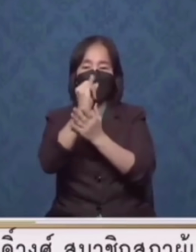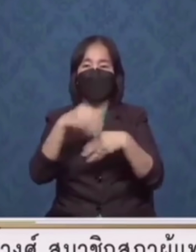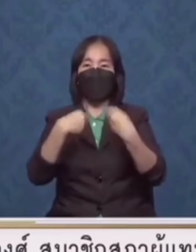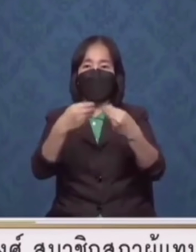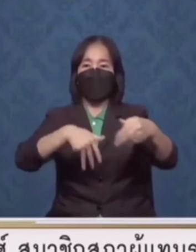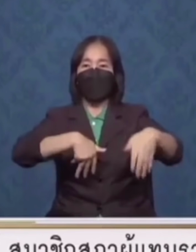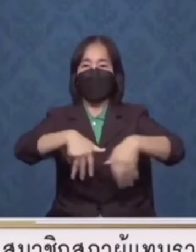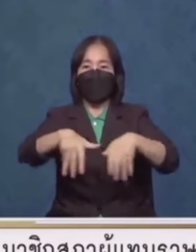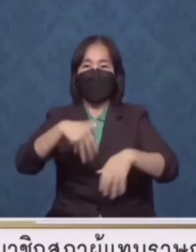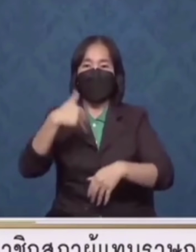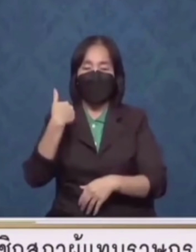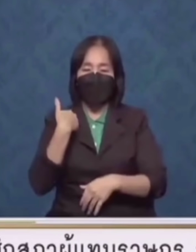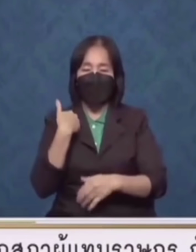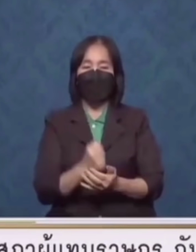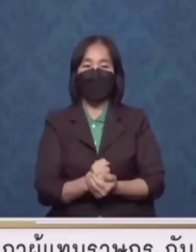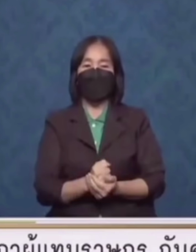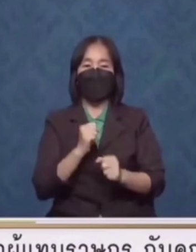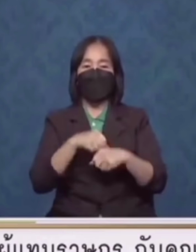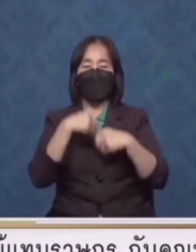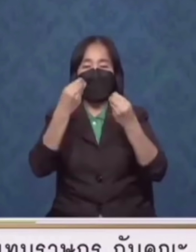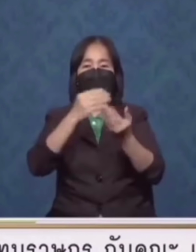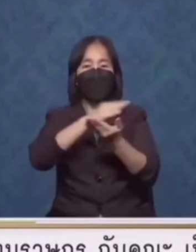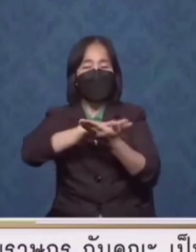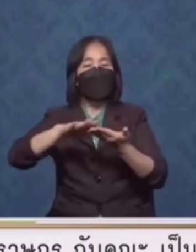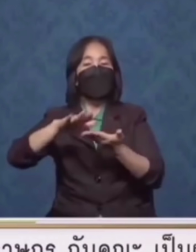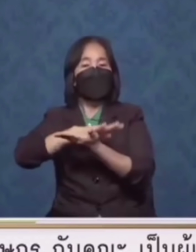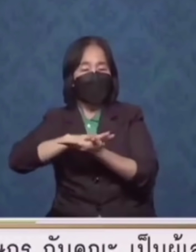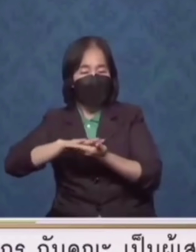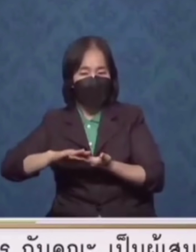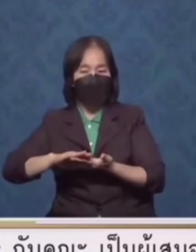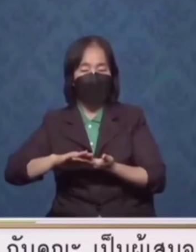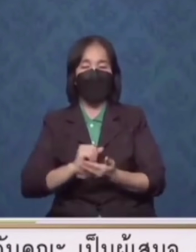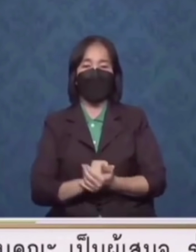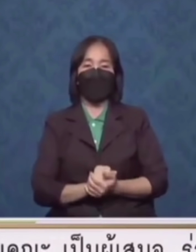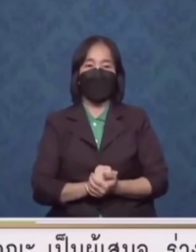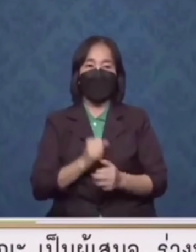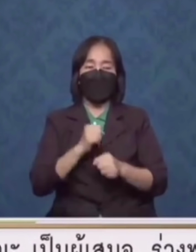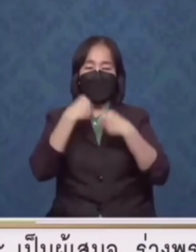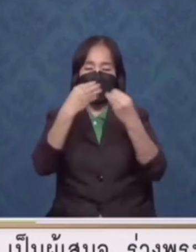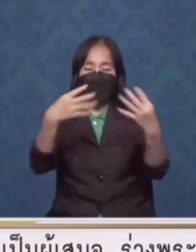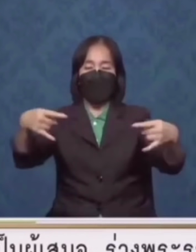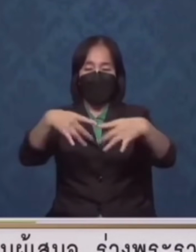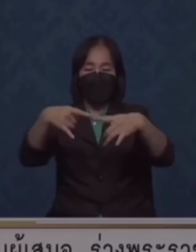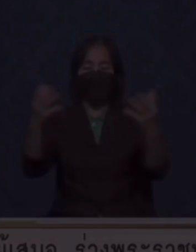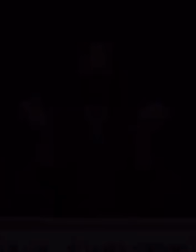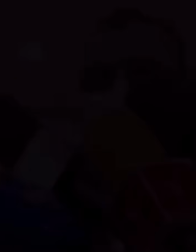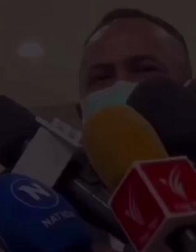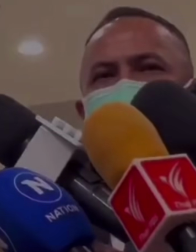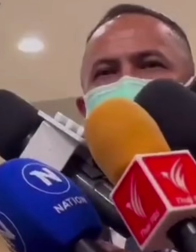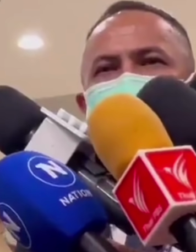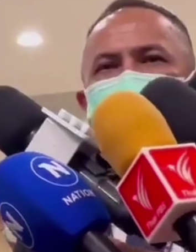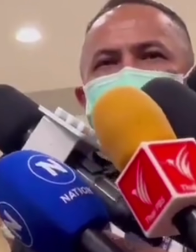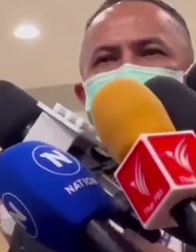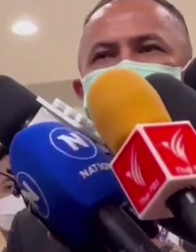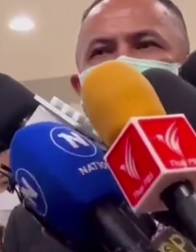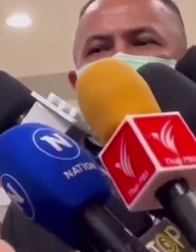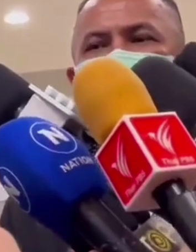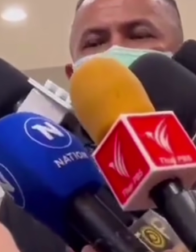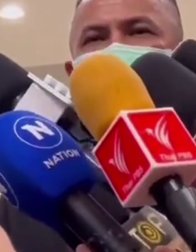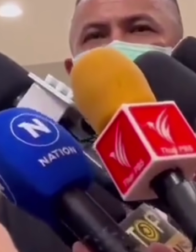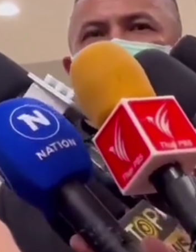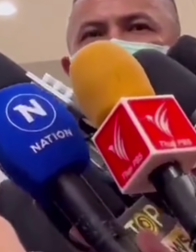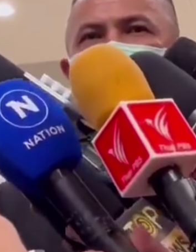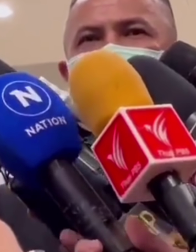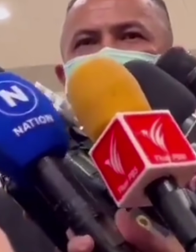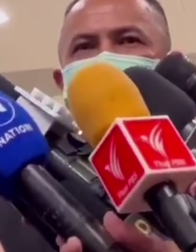เพื่อให้เกิดความสงบสุขในสังคมนะครับไม่ให้เกิดความขัดแย้งครับขอบพระคุณครับ ไม่มีการยุบส